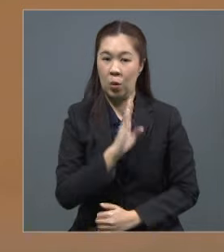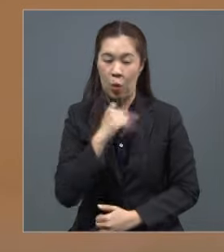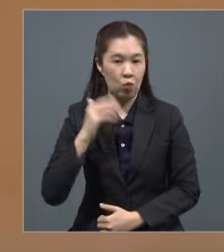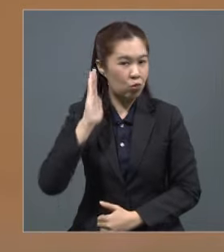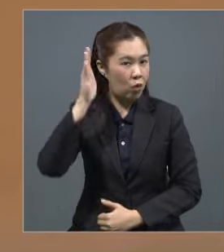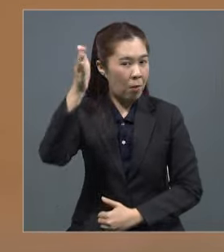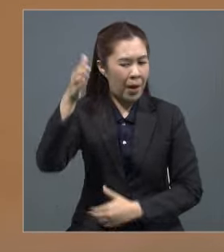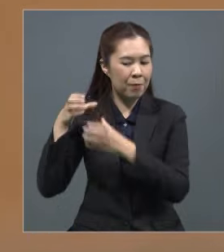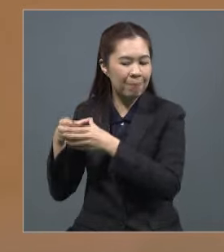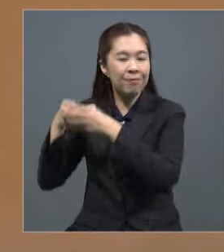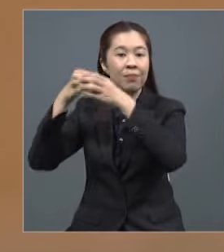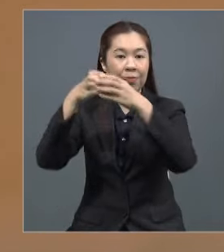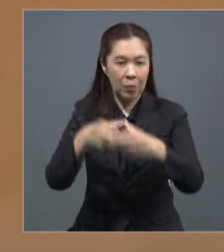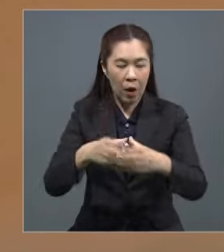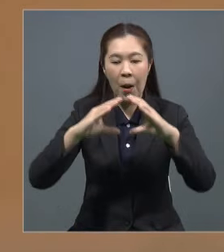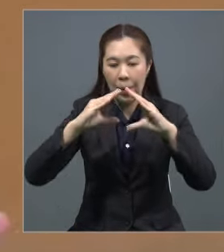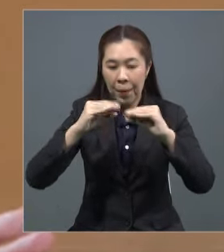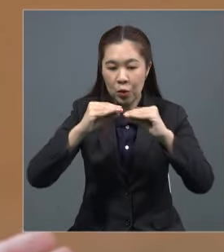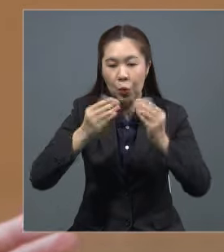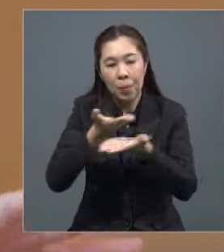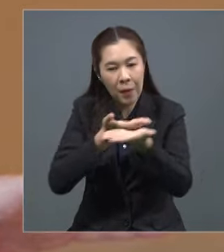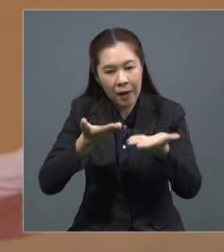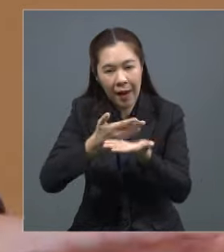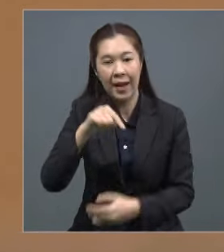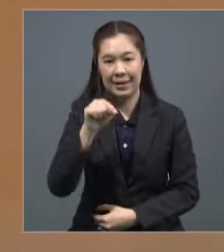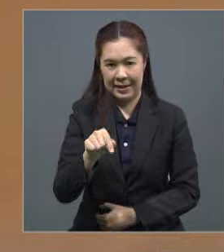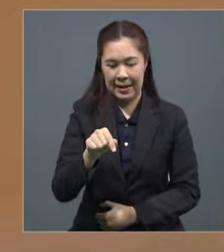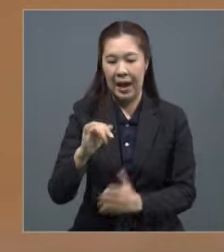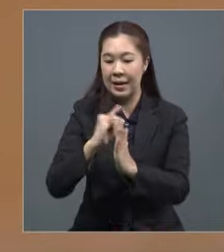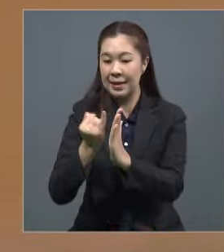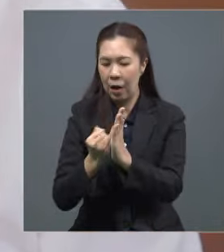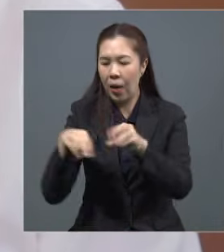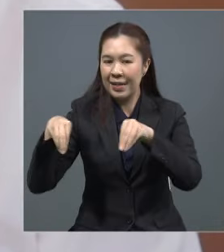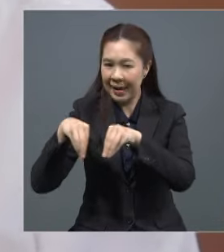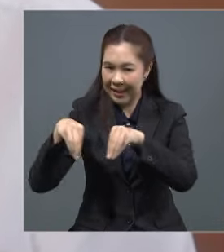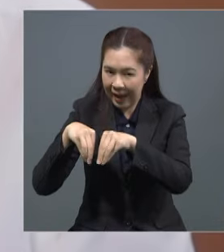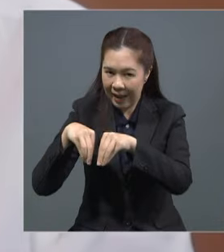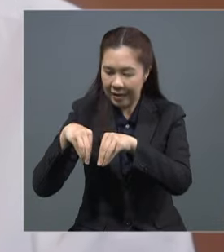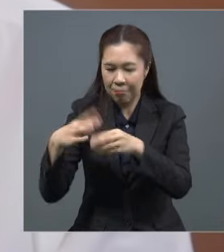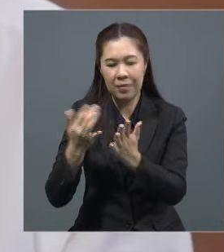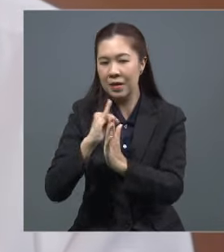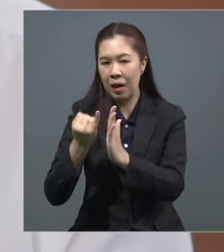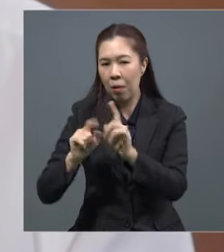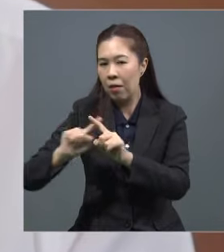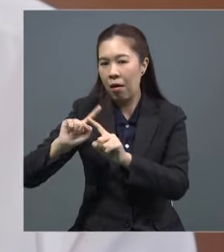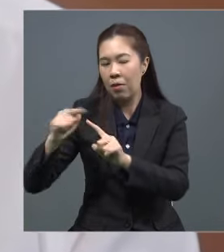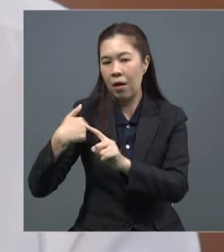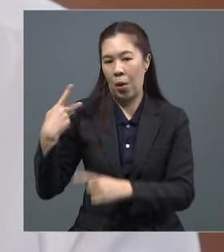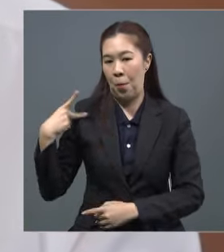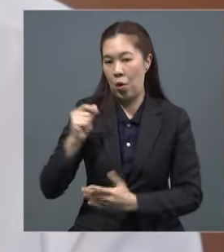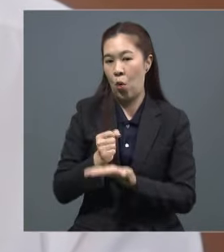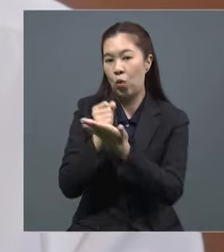รัฐมนตรีลงมาสัญจรมาประชุมในพื้นที่ขึ้นมาเนี่ยเนี่ยจังหวัดข้างเคียงจังหวัดที่ลงไปเนี่ยจะได้อานิสงส์อะไรบ้าง